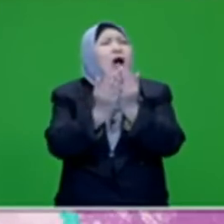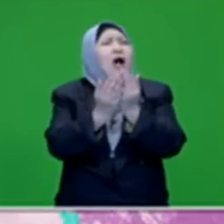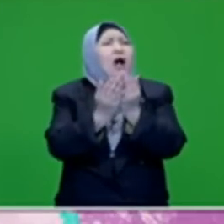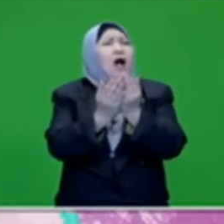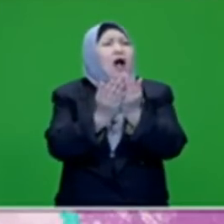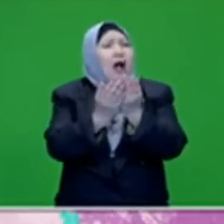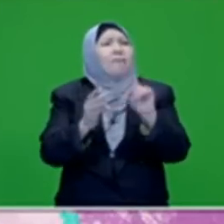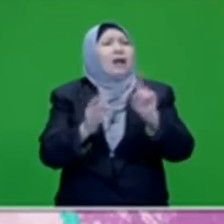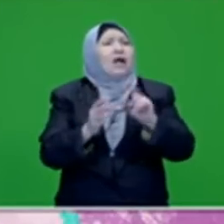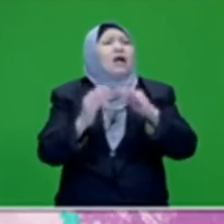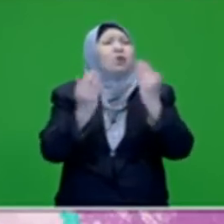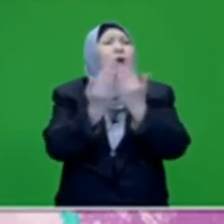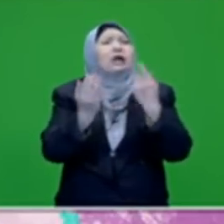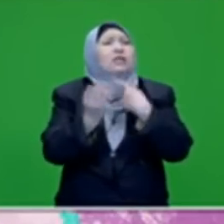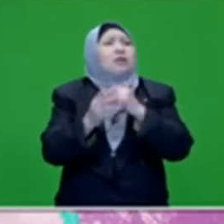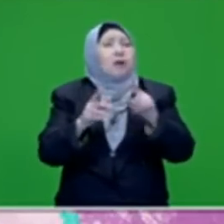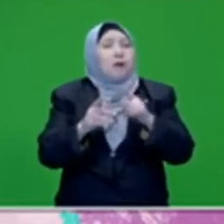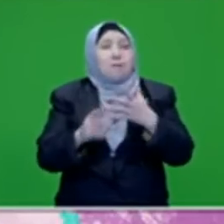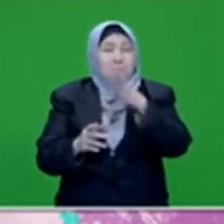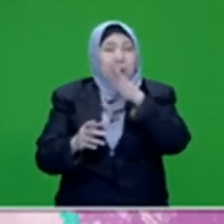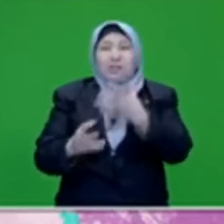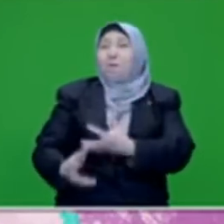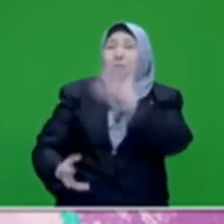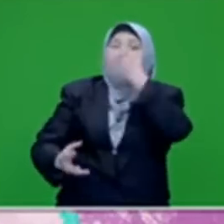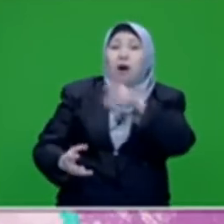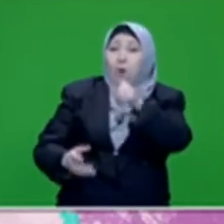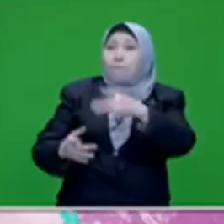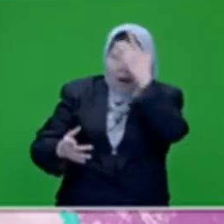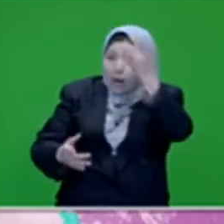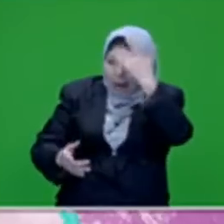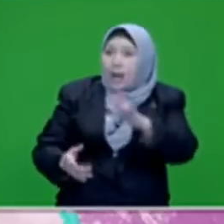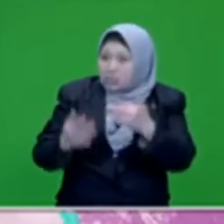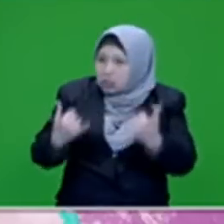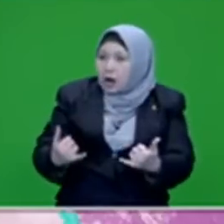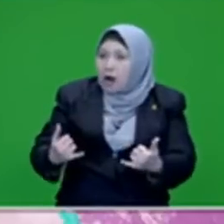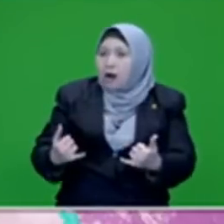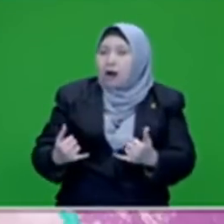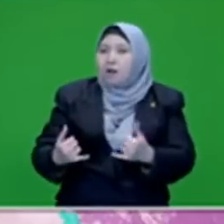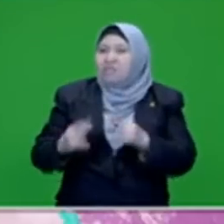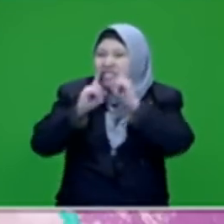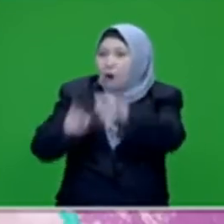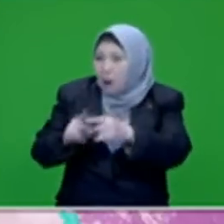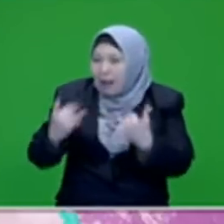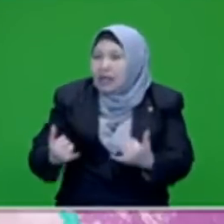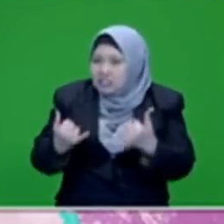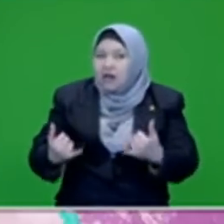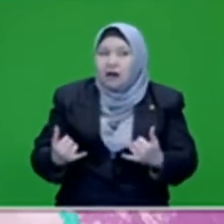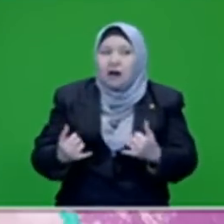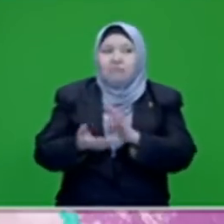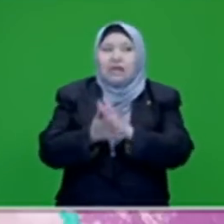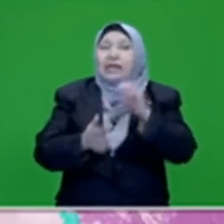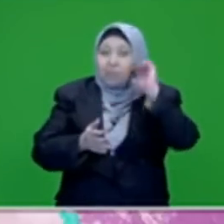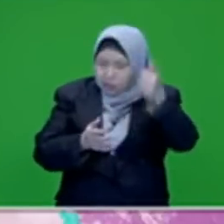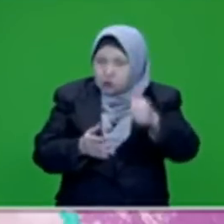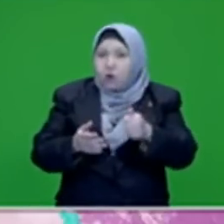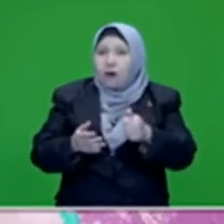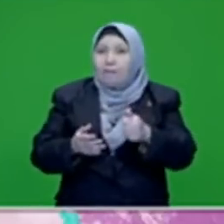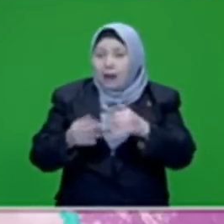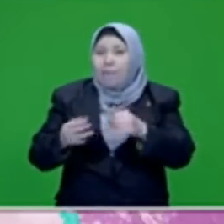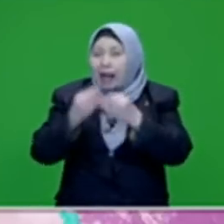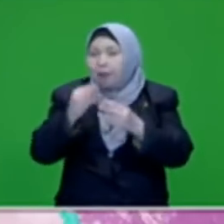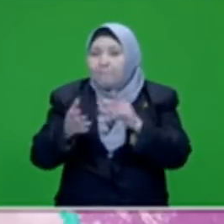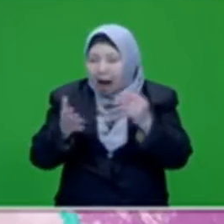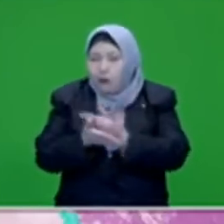Tuhan bagi makan. Mak saya marah kat saya. Dia kata, kau pandai sekarang ni. Menjawab macam tu. Makan. Besok tak bagi makan baru tahu.